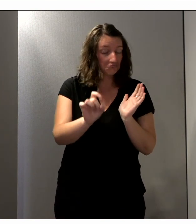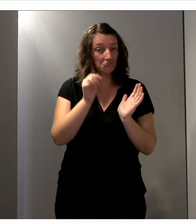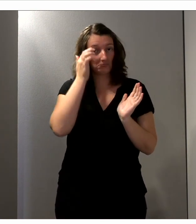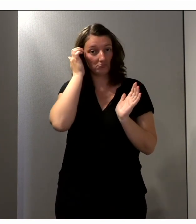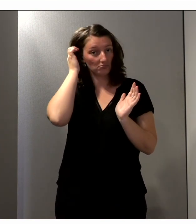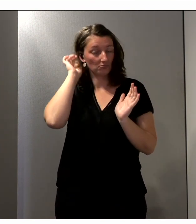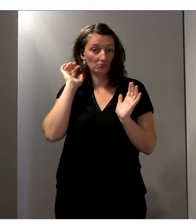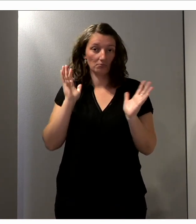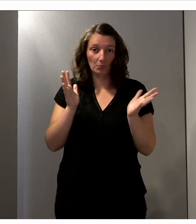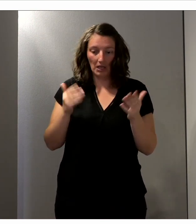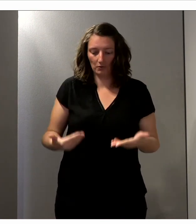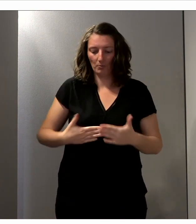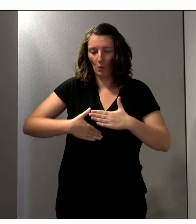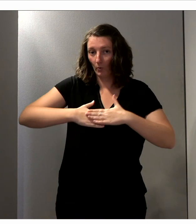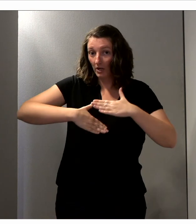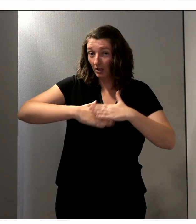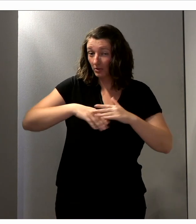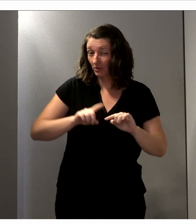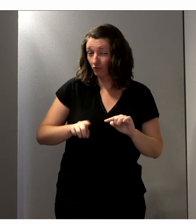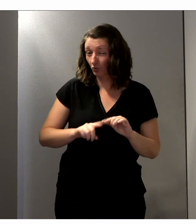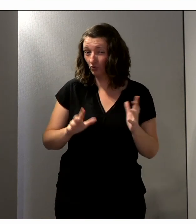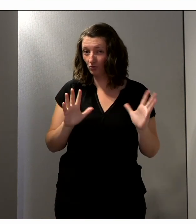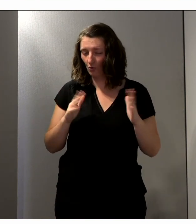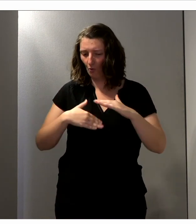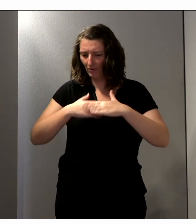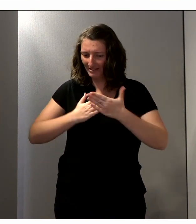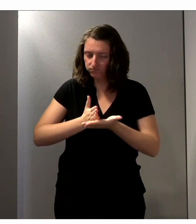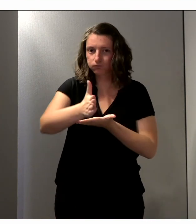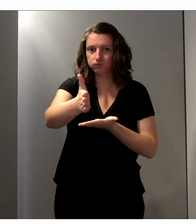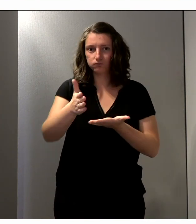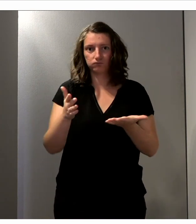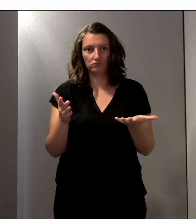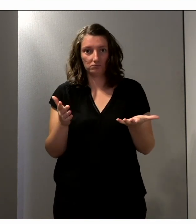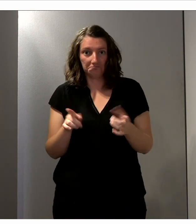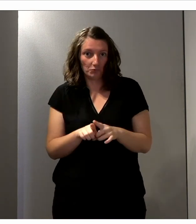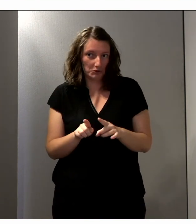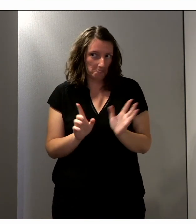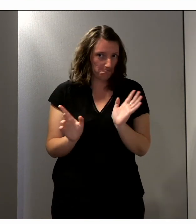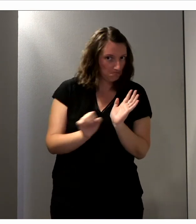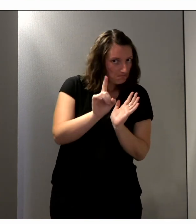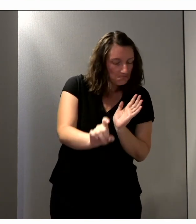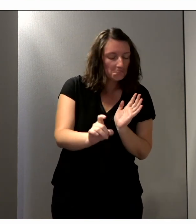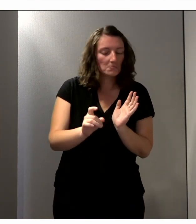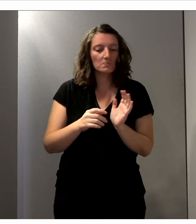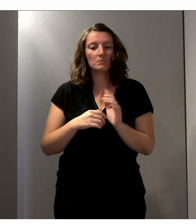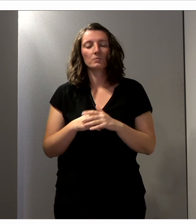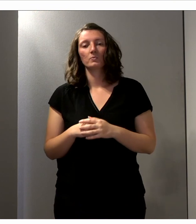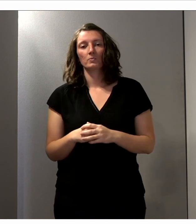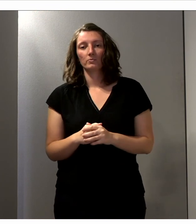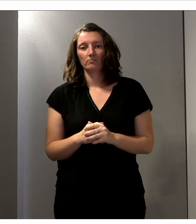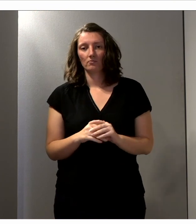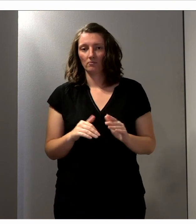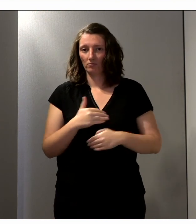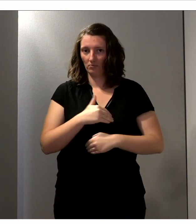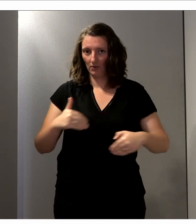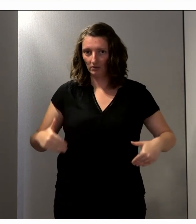qu'il y a des limites actuellement? Qu'est-ce qu'il faudrait faire pour lever ces limites? Et comment peut-on